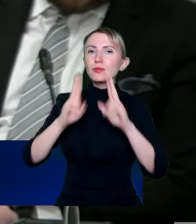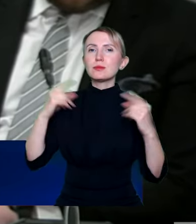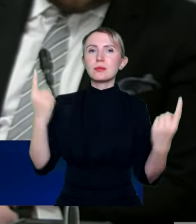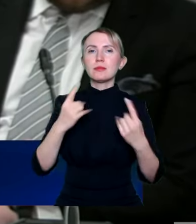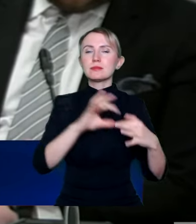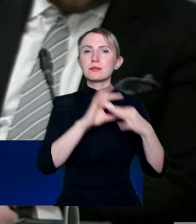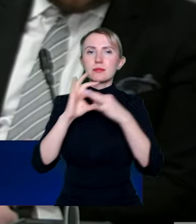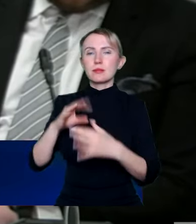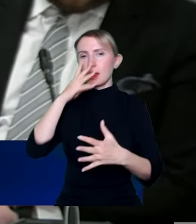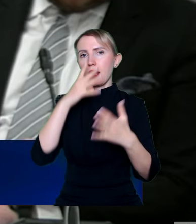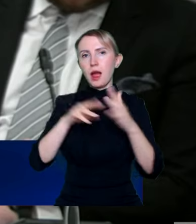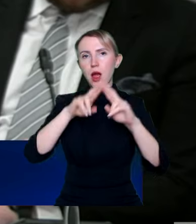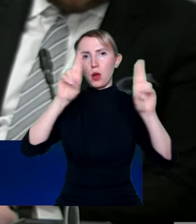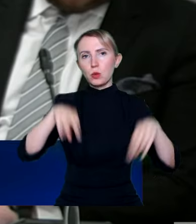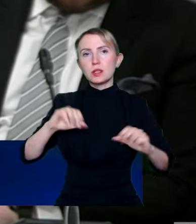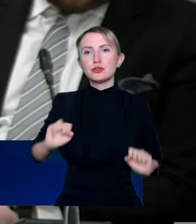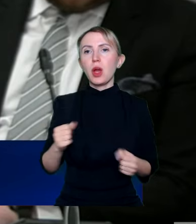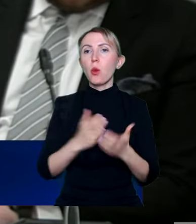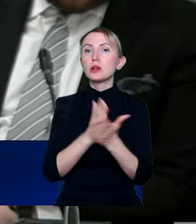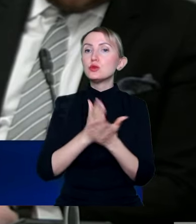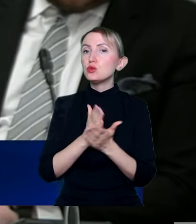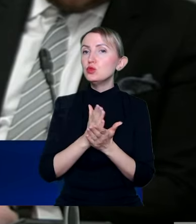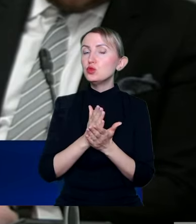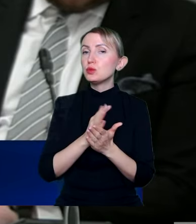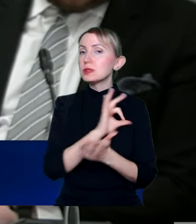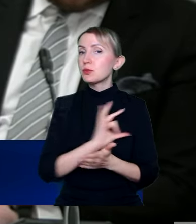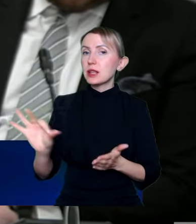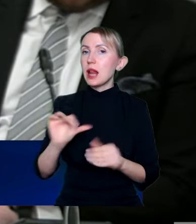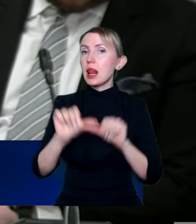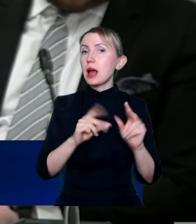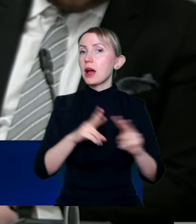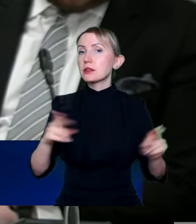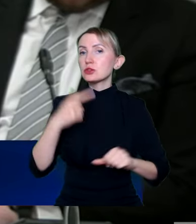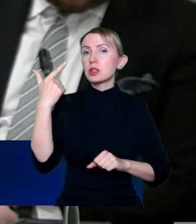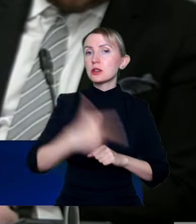z tym audytem, z działań służb specjalnych w latach